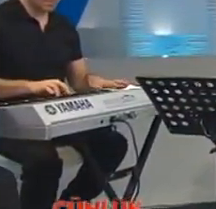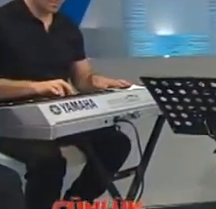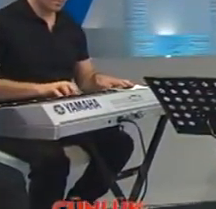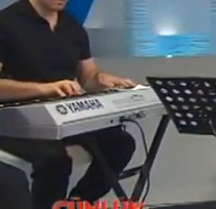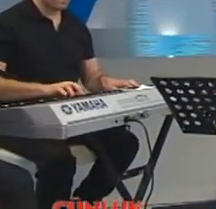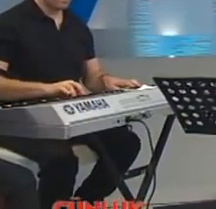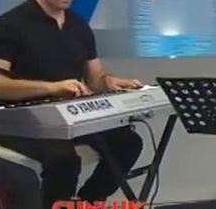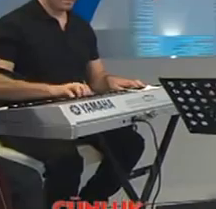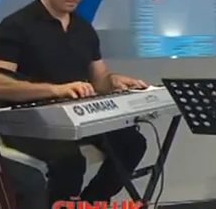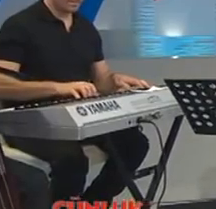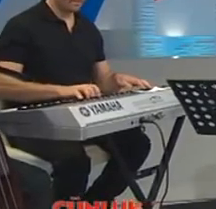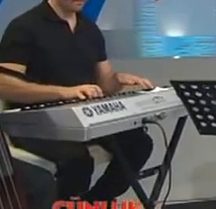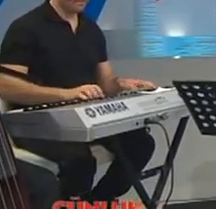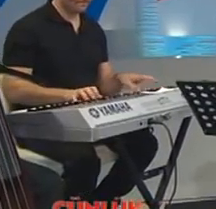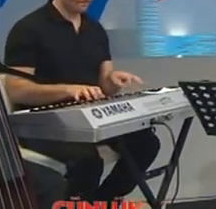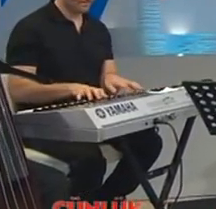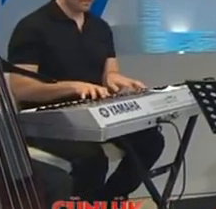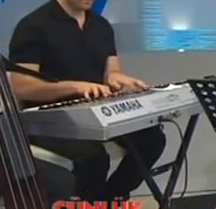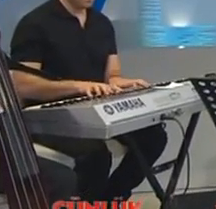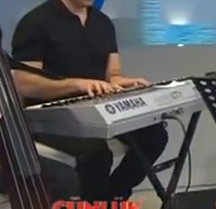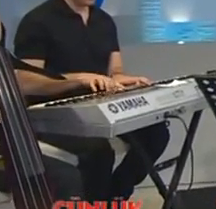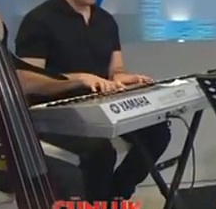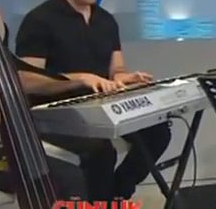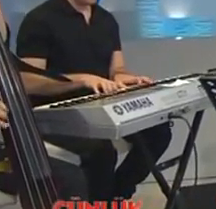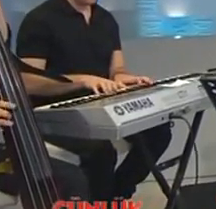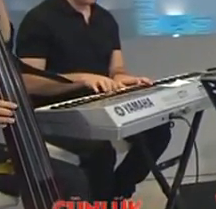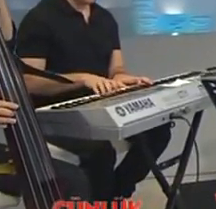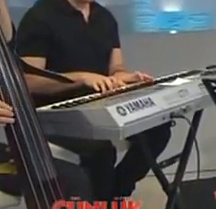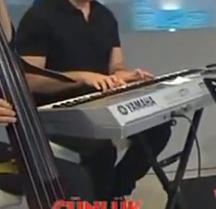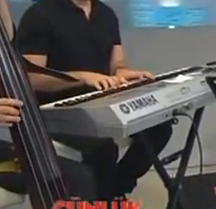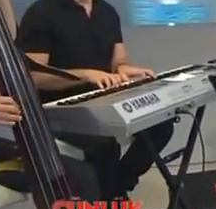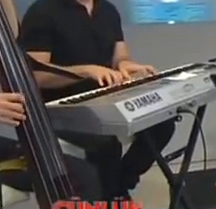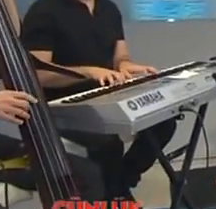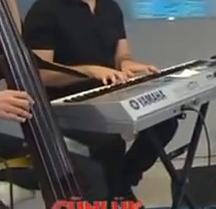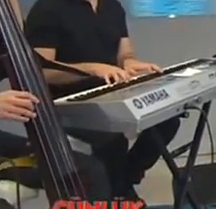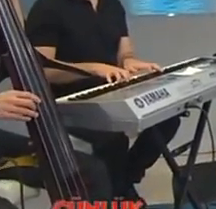çok ile memnun ki